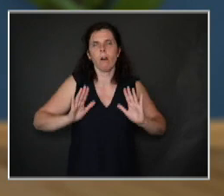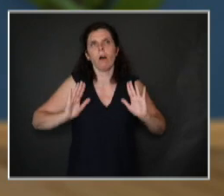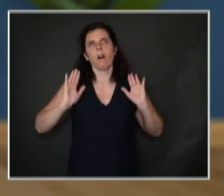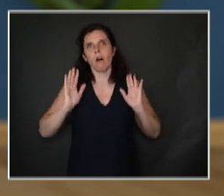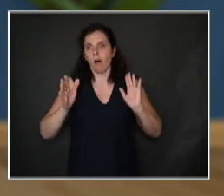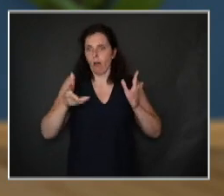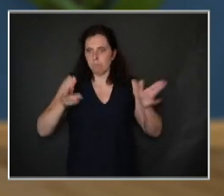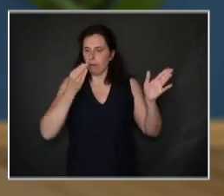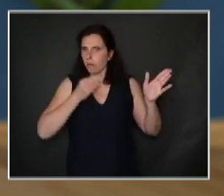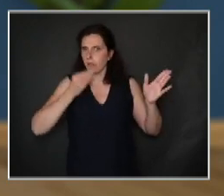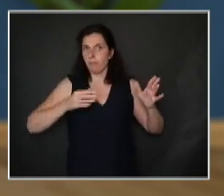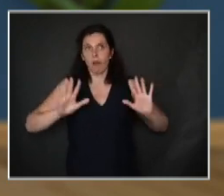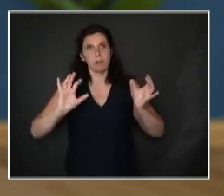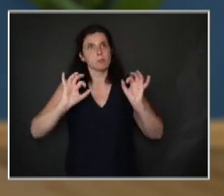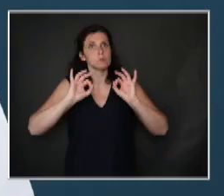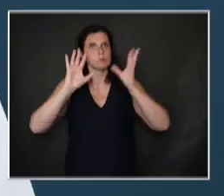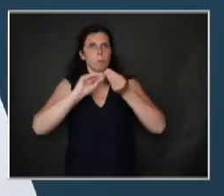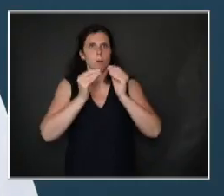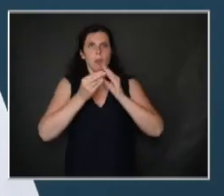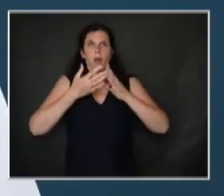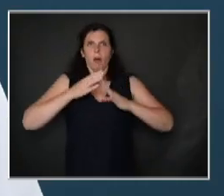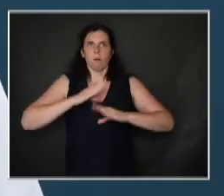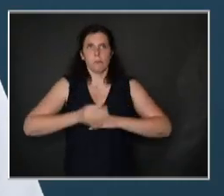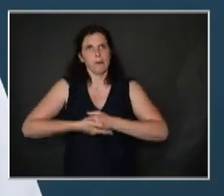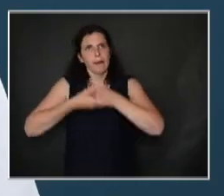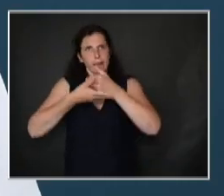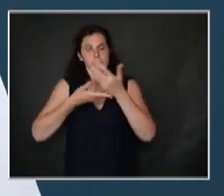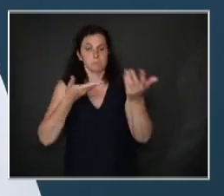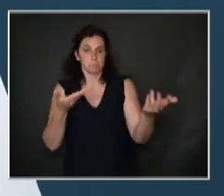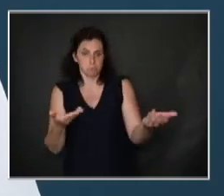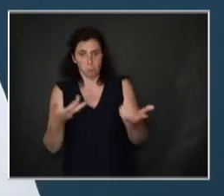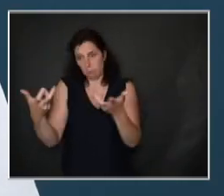passer l'hiver. Voilà. Donc vu leur coût minime,